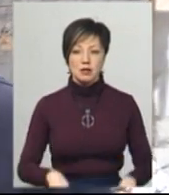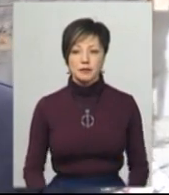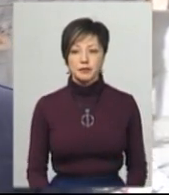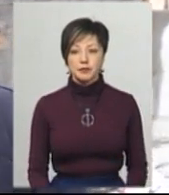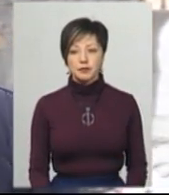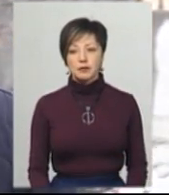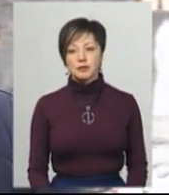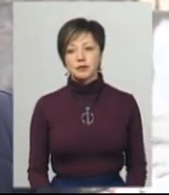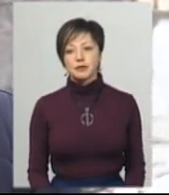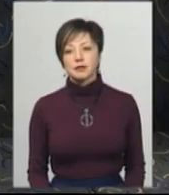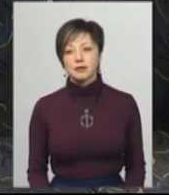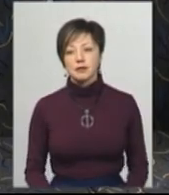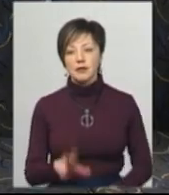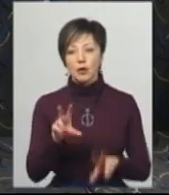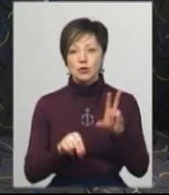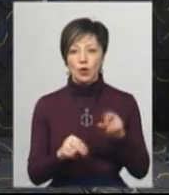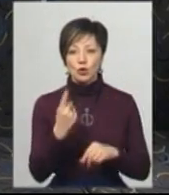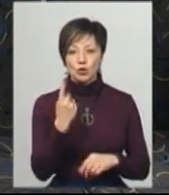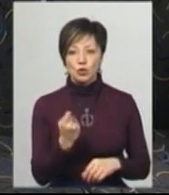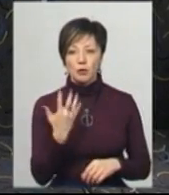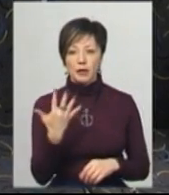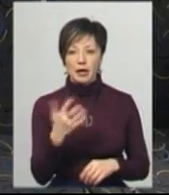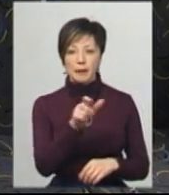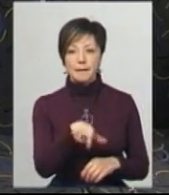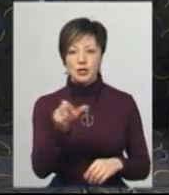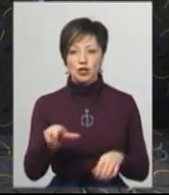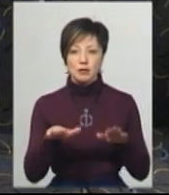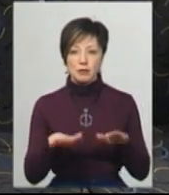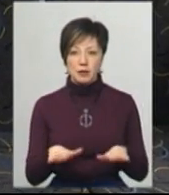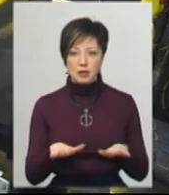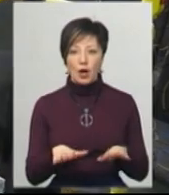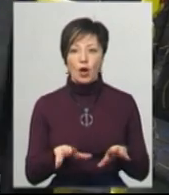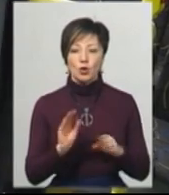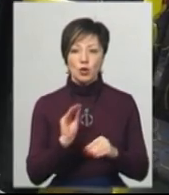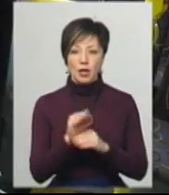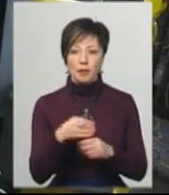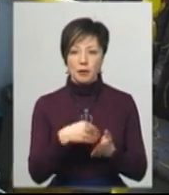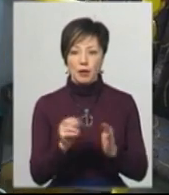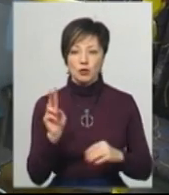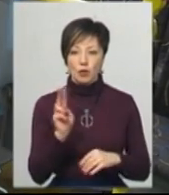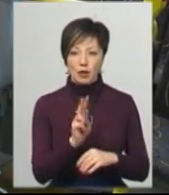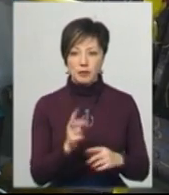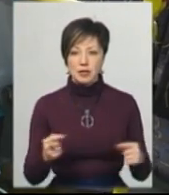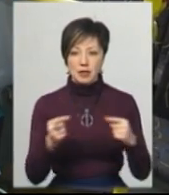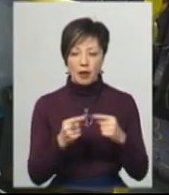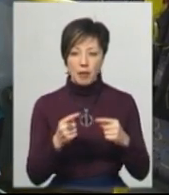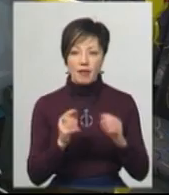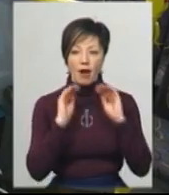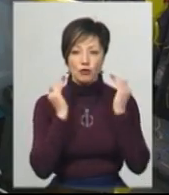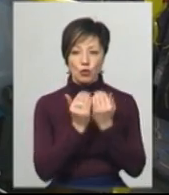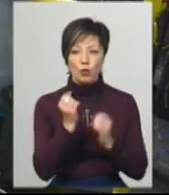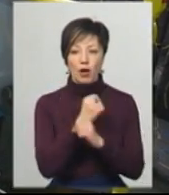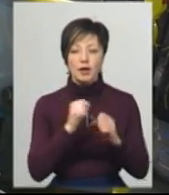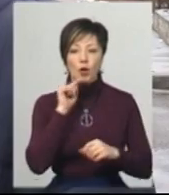Віктор Паламарчук. Розрахований тролейбус – на 105 пасажирських місць. Віктор Паламарчук додає, придбали тролейбуси саме на автономному ходу, адже